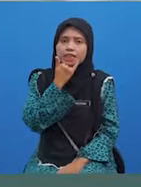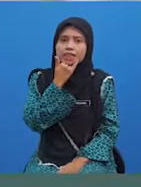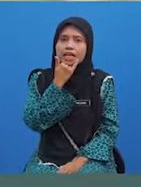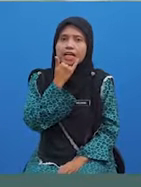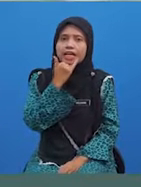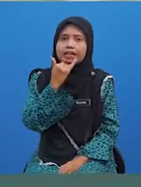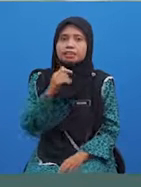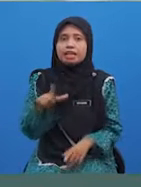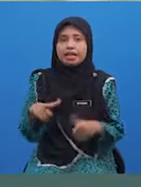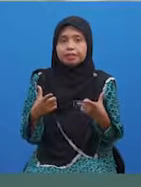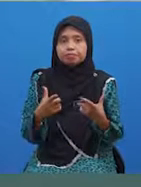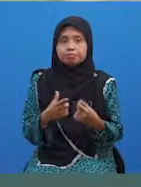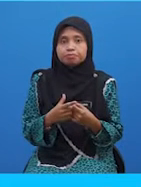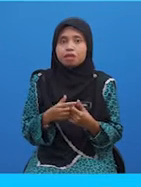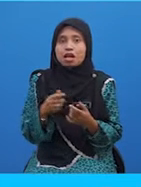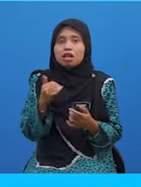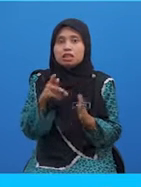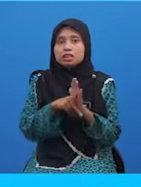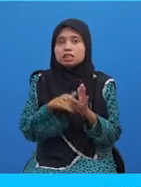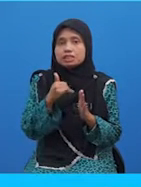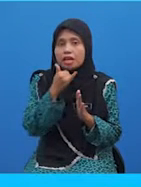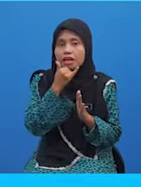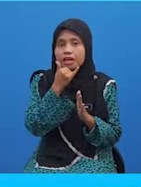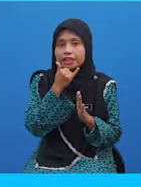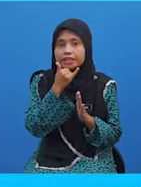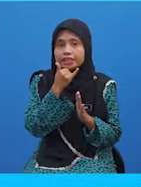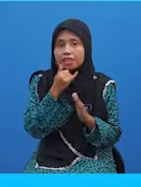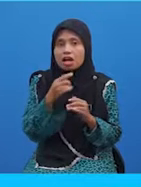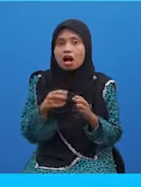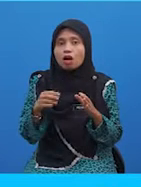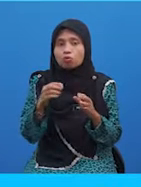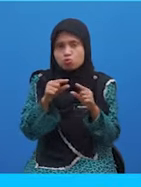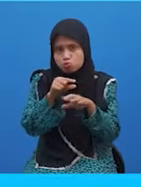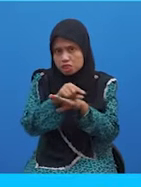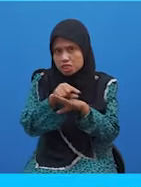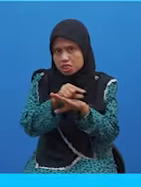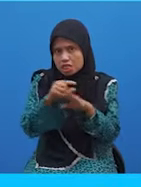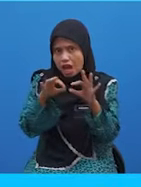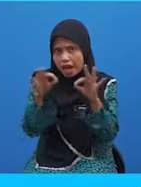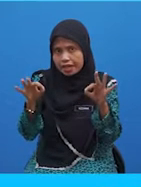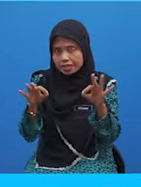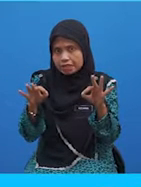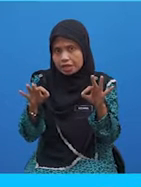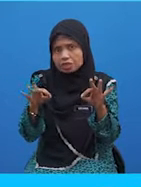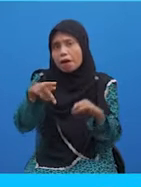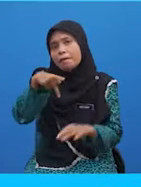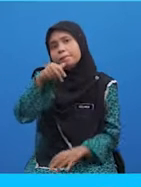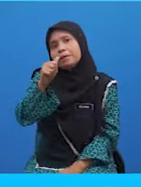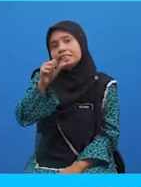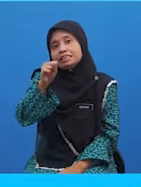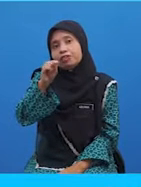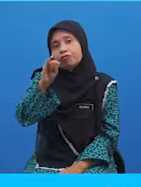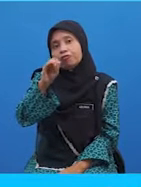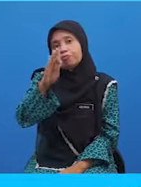Kesalahan sintaksis yang seterusnya ialah kesalahan menggunakan ayat pasif ganti nama diri